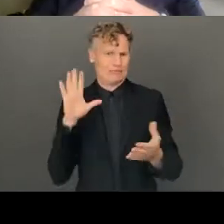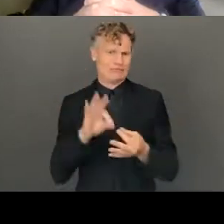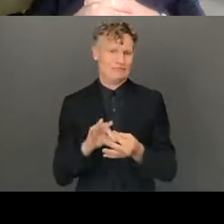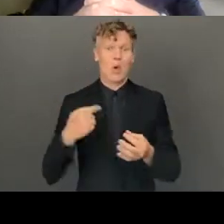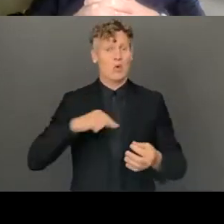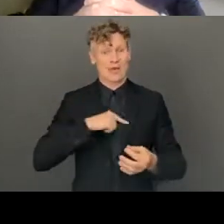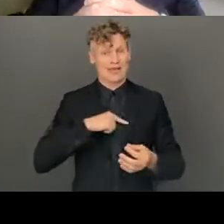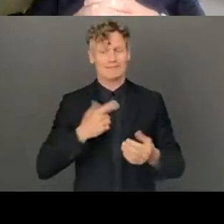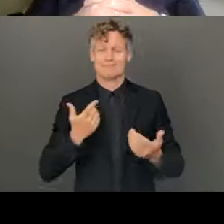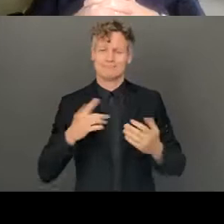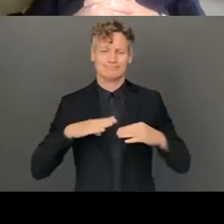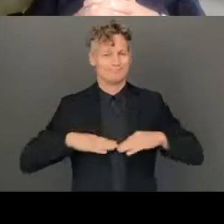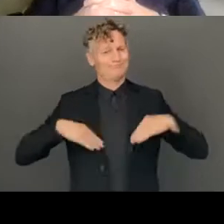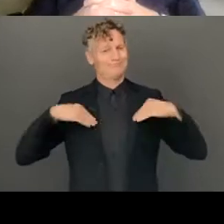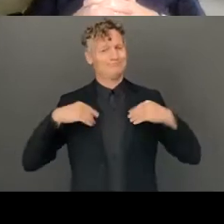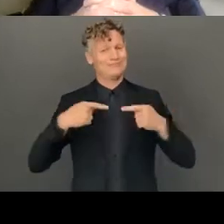sommet,